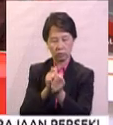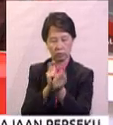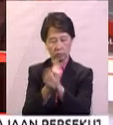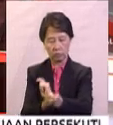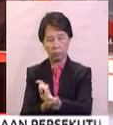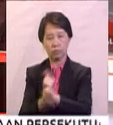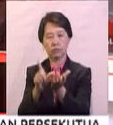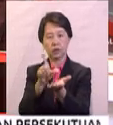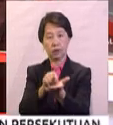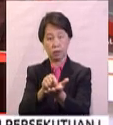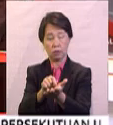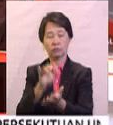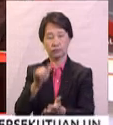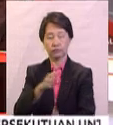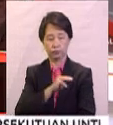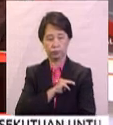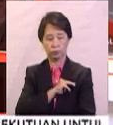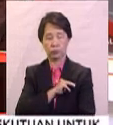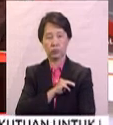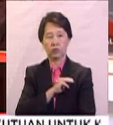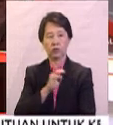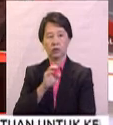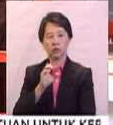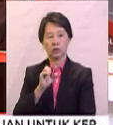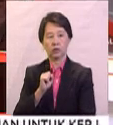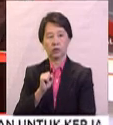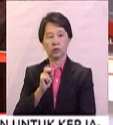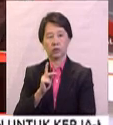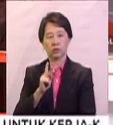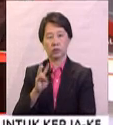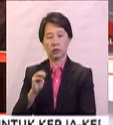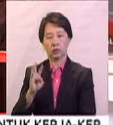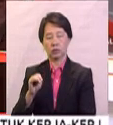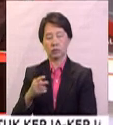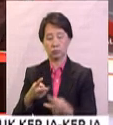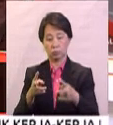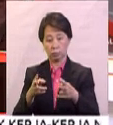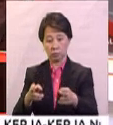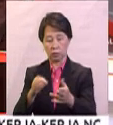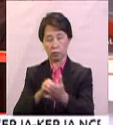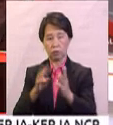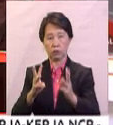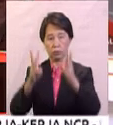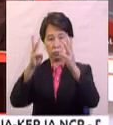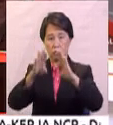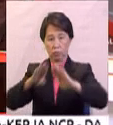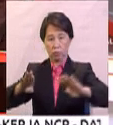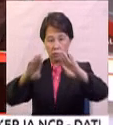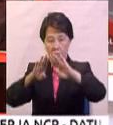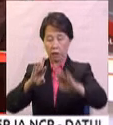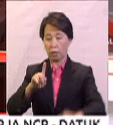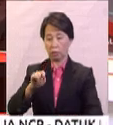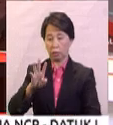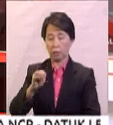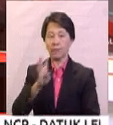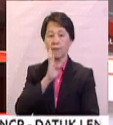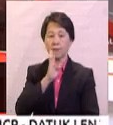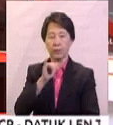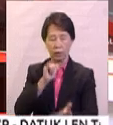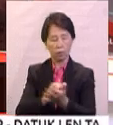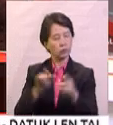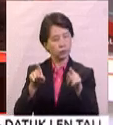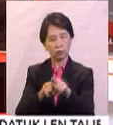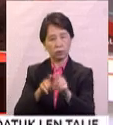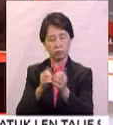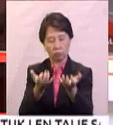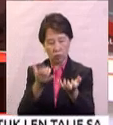transformasi media. Ya, Menteri Komunikasi dan Multimedia Gobind Singh Deo ketika melancarkannya di Wisma Berita Angkasa Puri berkata, langkah itu seiring